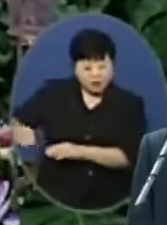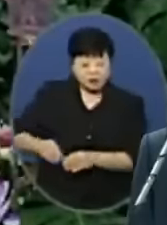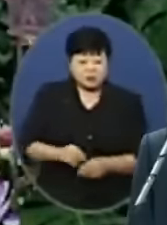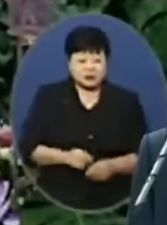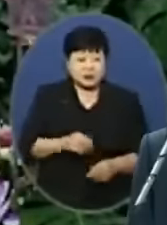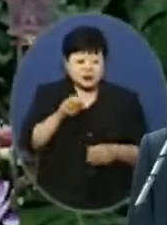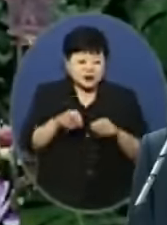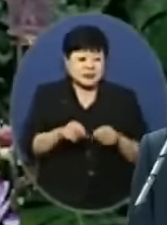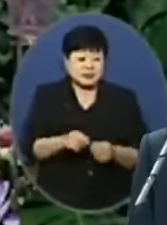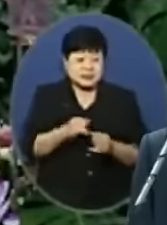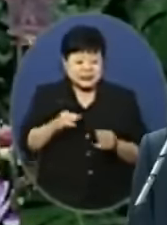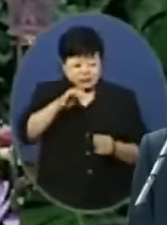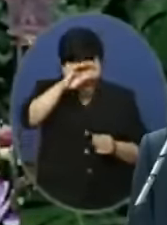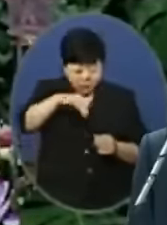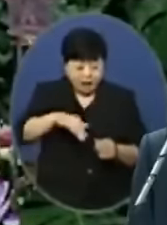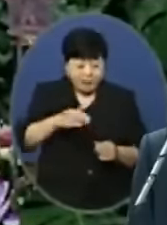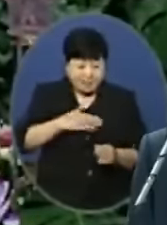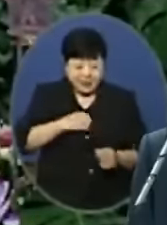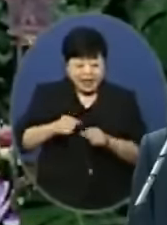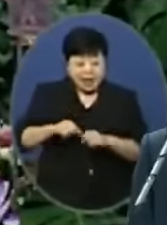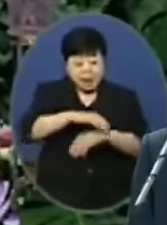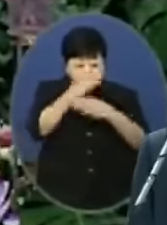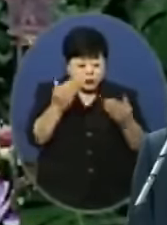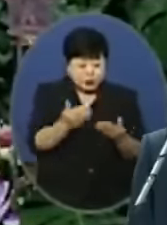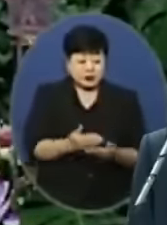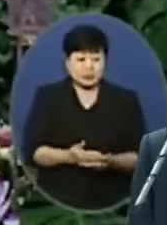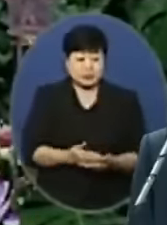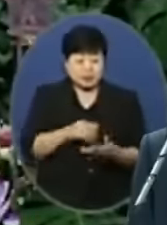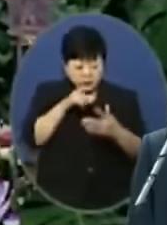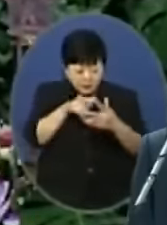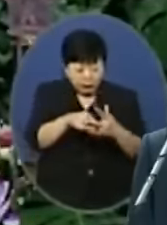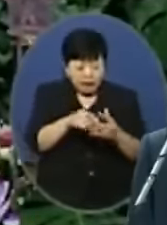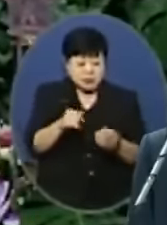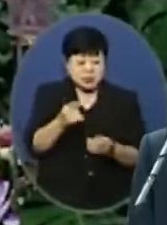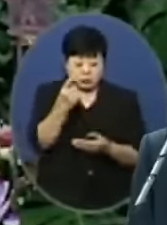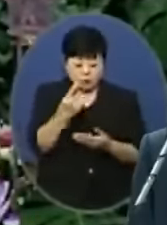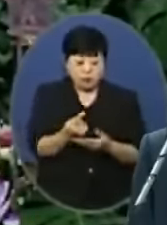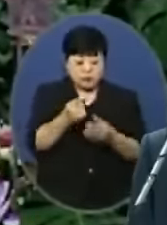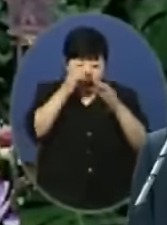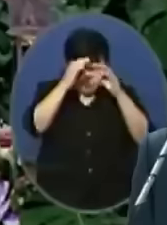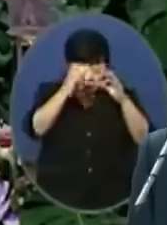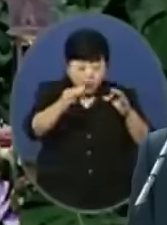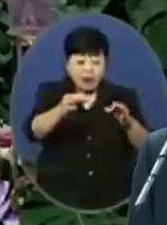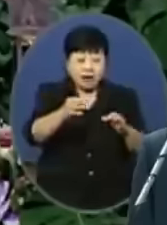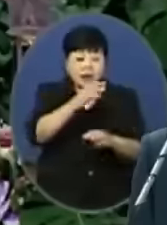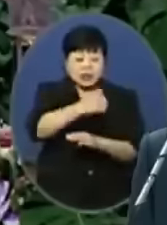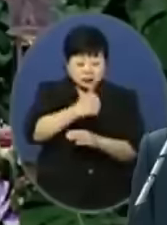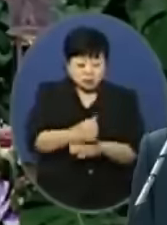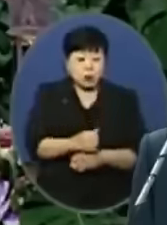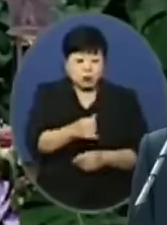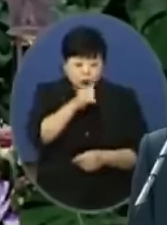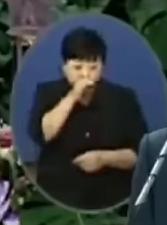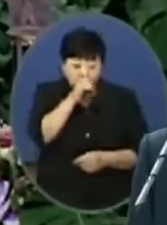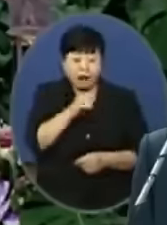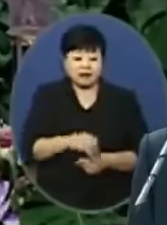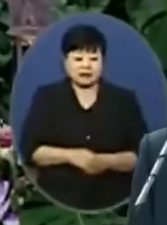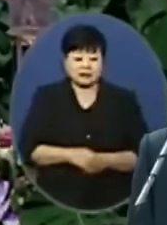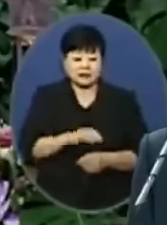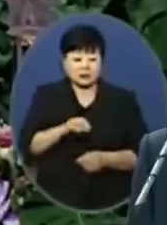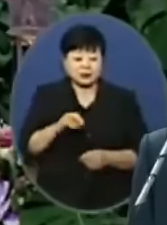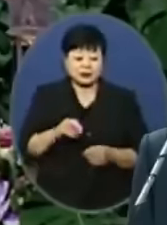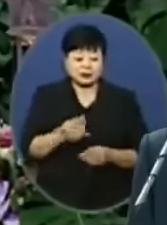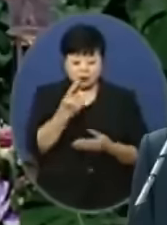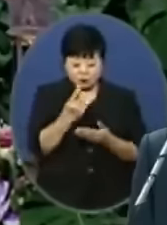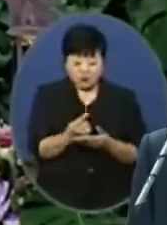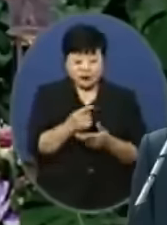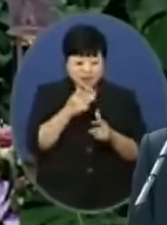들어가서 사람들에게 이르되 내가 행한 모든 일을 내게 말한 사람은 와서 보라, 이는 그리스도가 아니냐 하니 그들이 동네에서